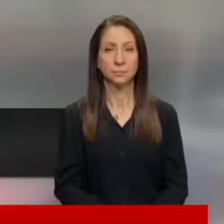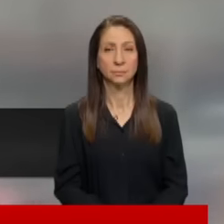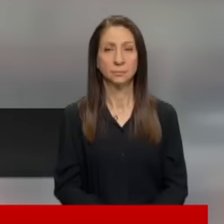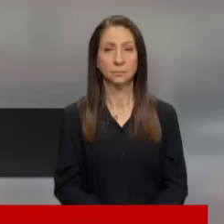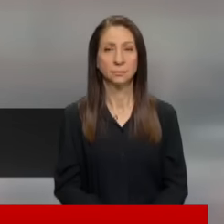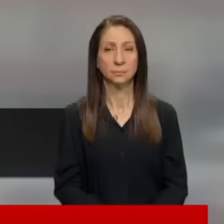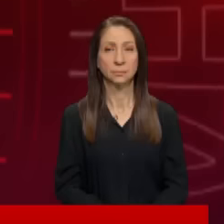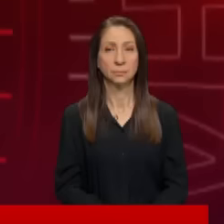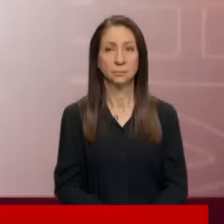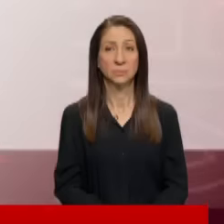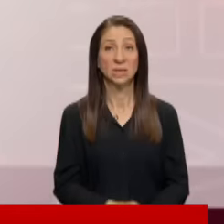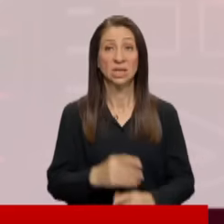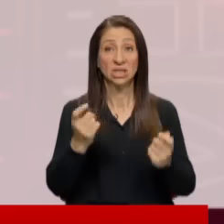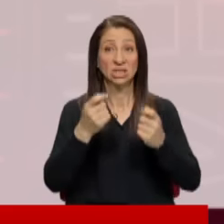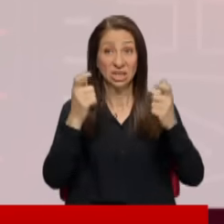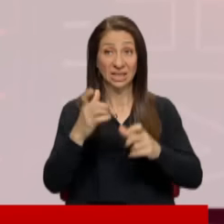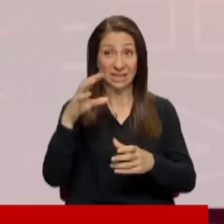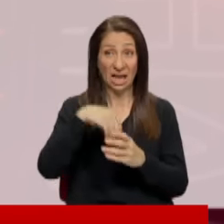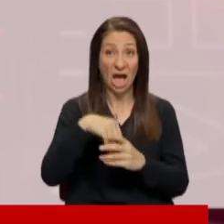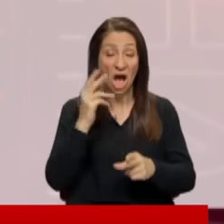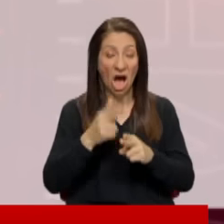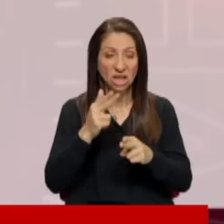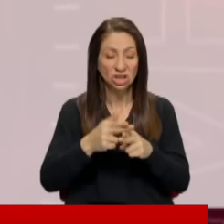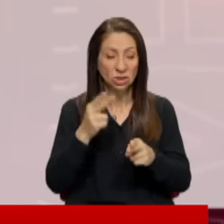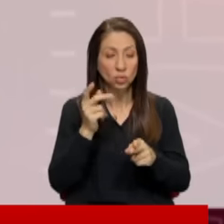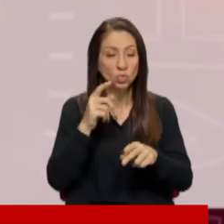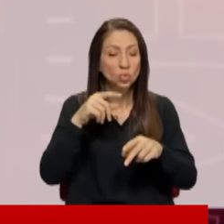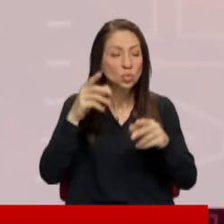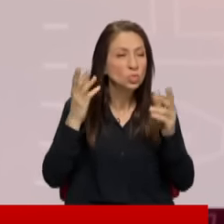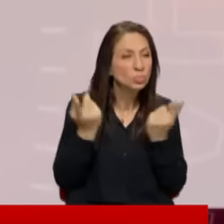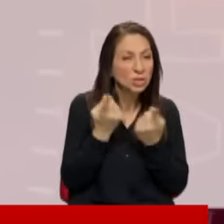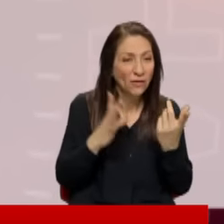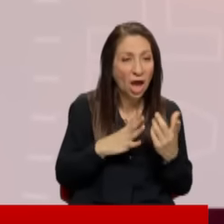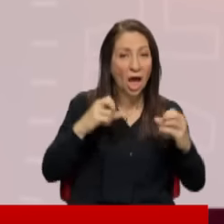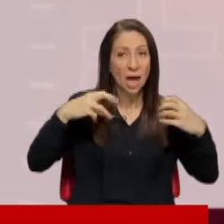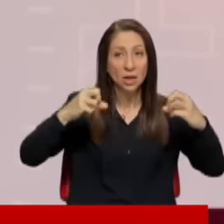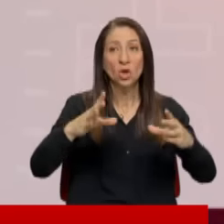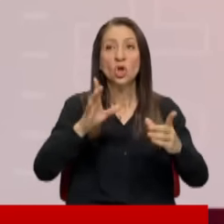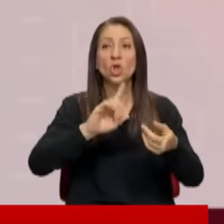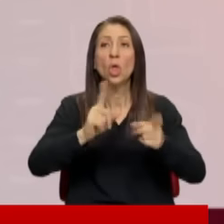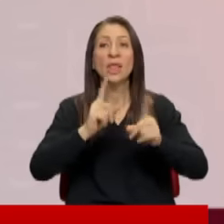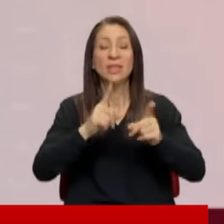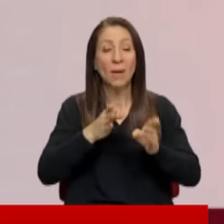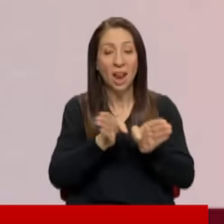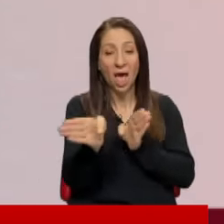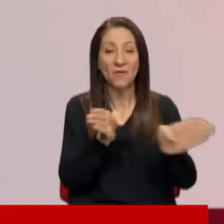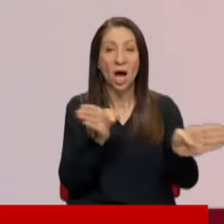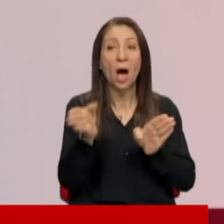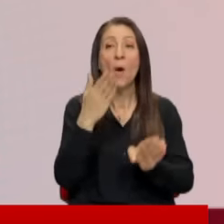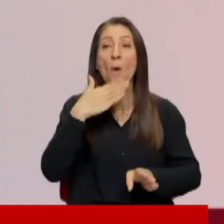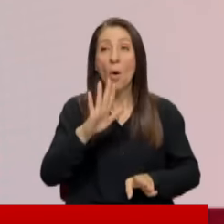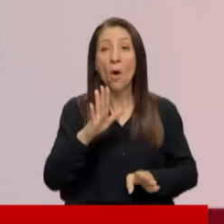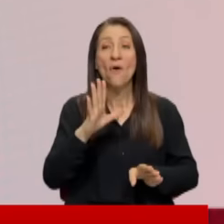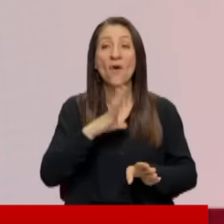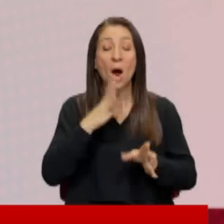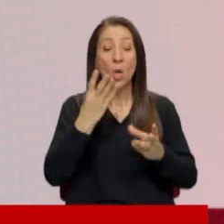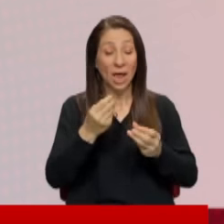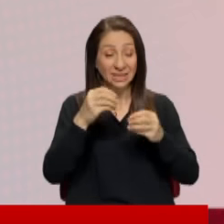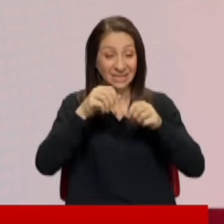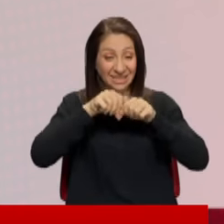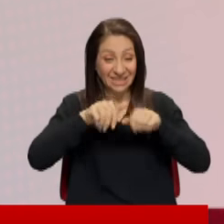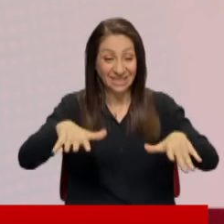İçeride, ata içeride. İş yeri dahilinde acil durum aydınlatmalarının, yönlendirme levhalarının olmadığı, mevcut söndürme